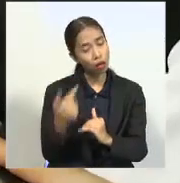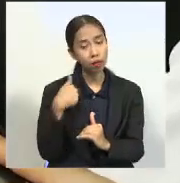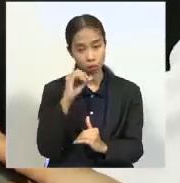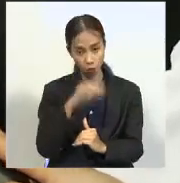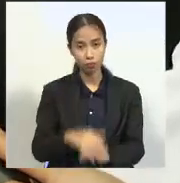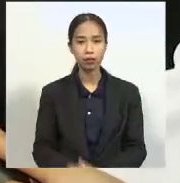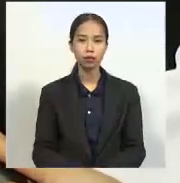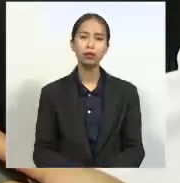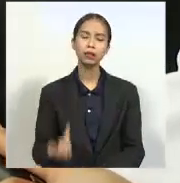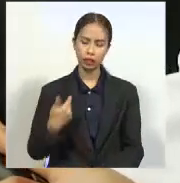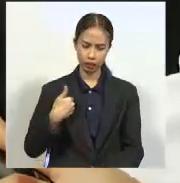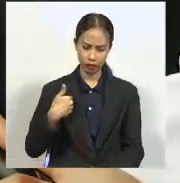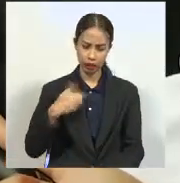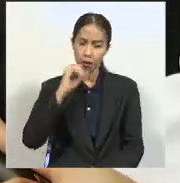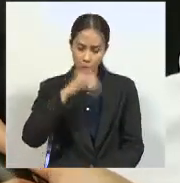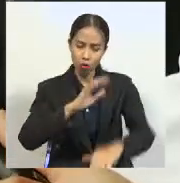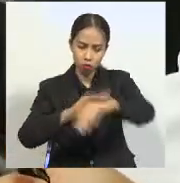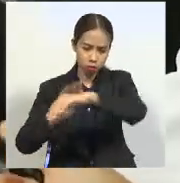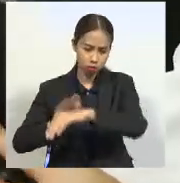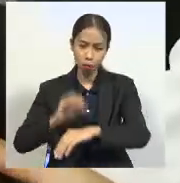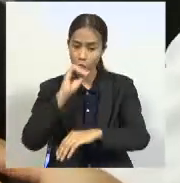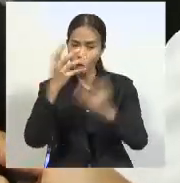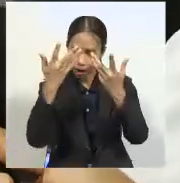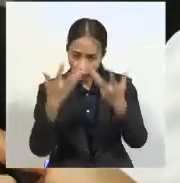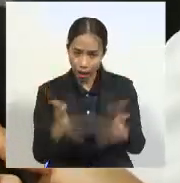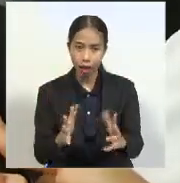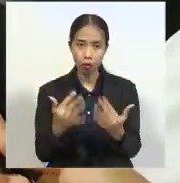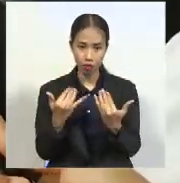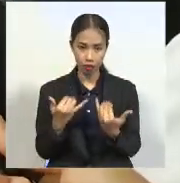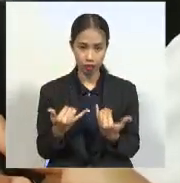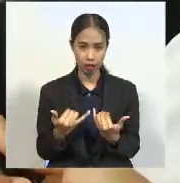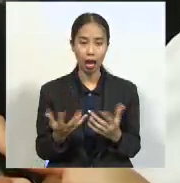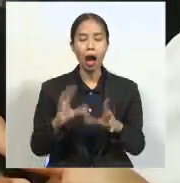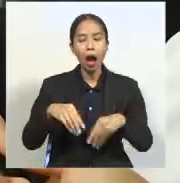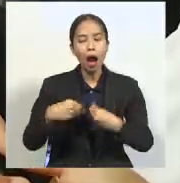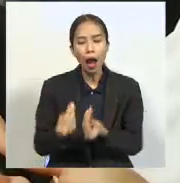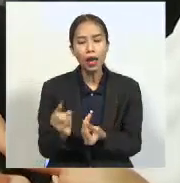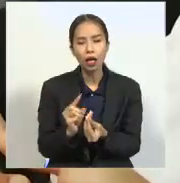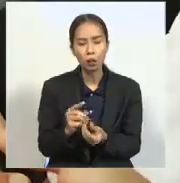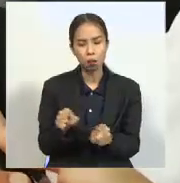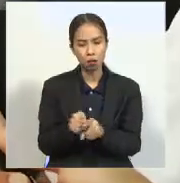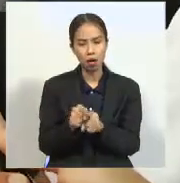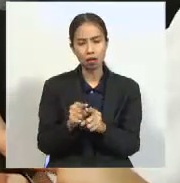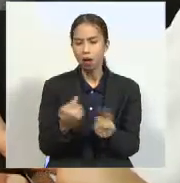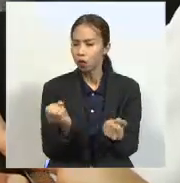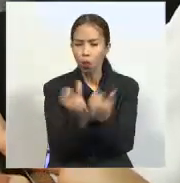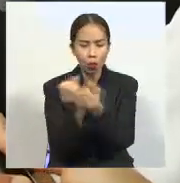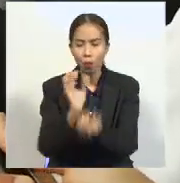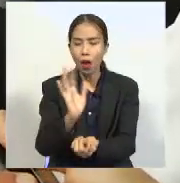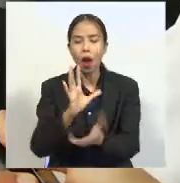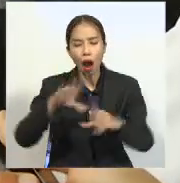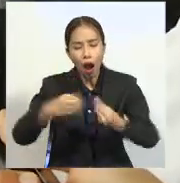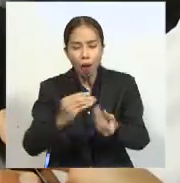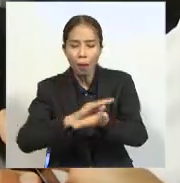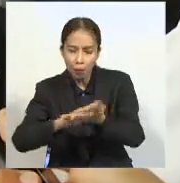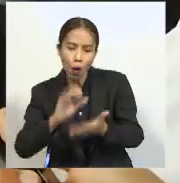ะ คือผมได้กำชับเจ้าหน้าที่ทุกท่านแล้วนะครับให้ทำดำเนินการด้วยความนุ่มนวล นะครับไม่ให้กระทบกระทั่งกันเพราะว่า